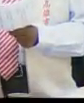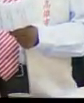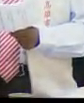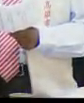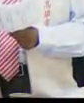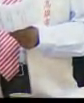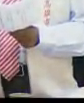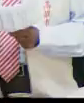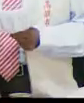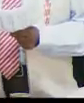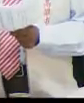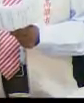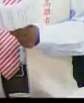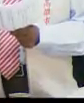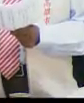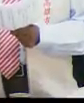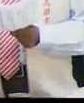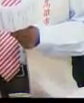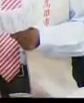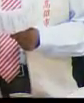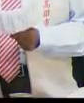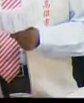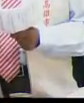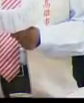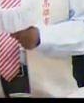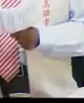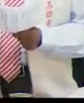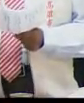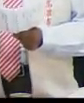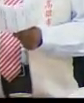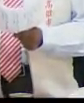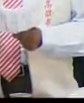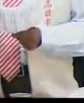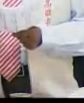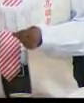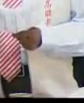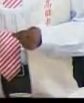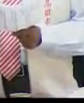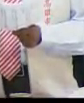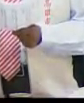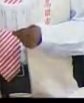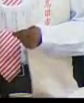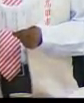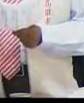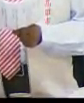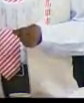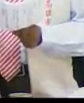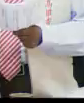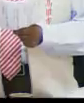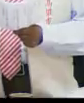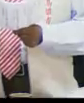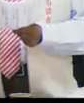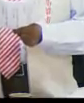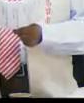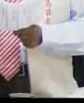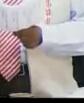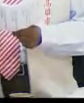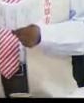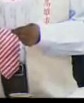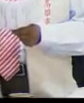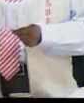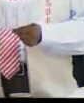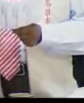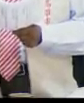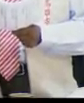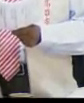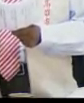而建山里的乡亲他们希望回归到 1993年以前来归